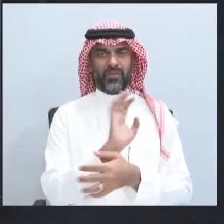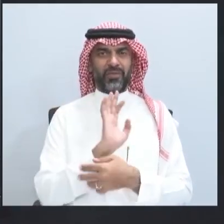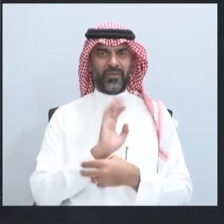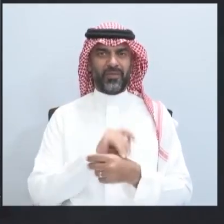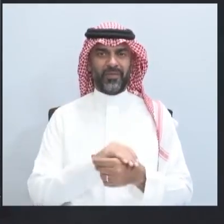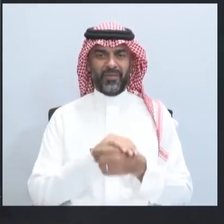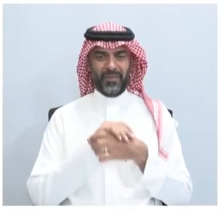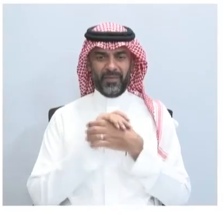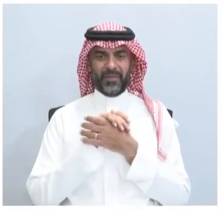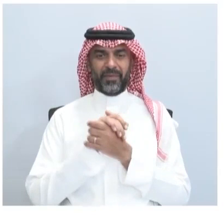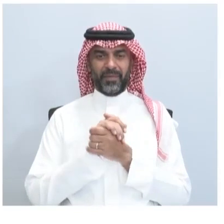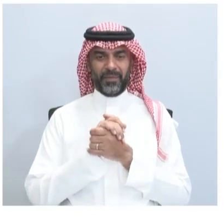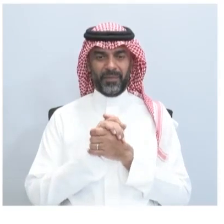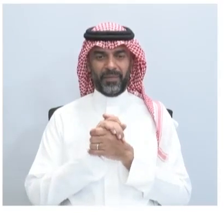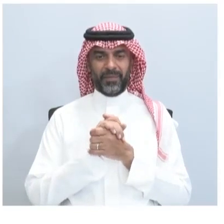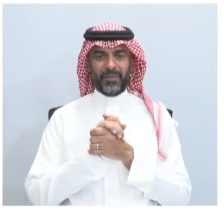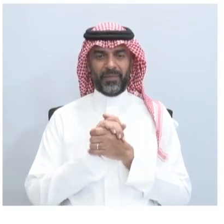بمعنى الذي